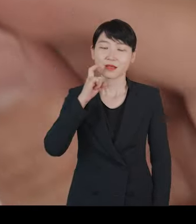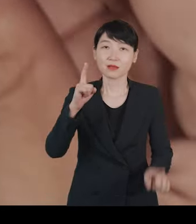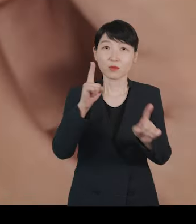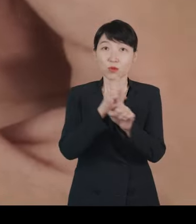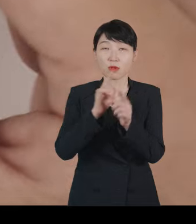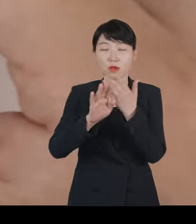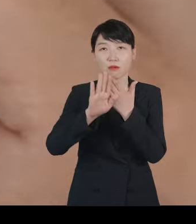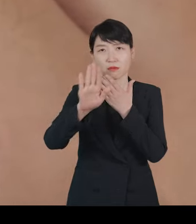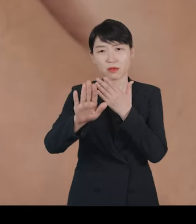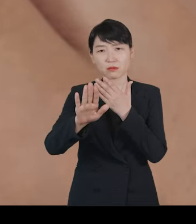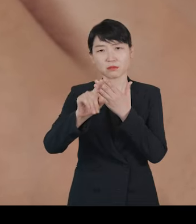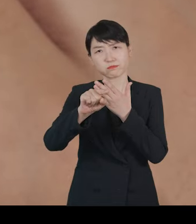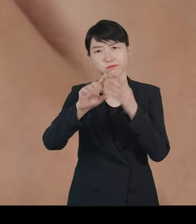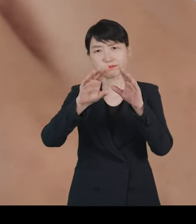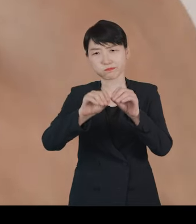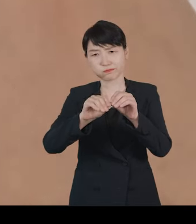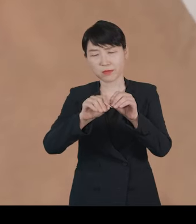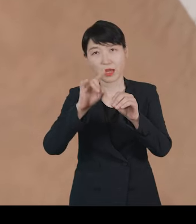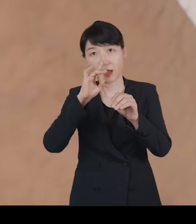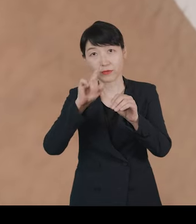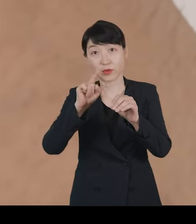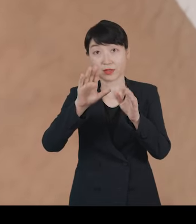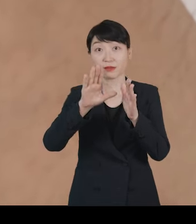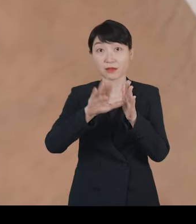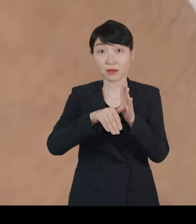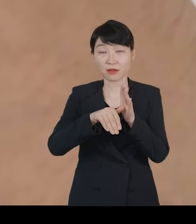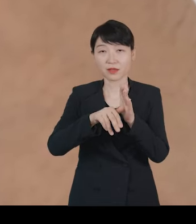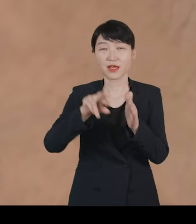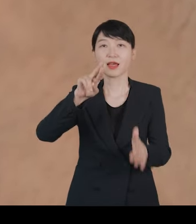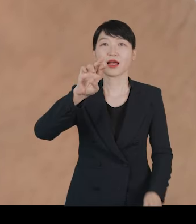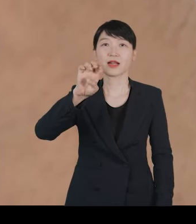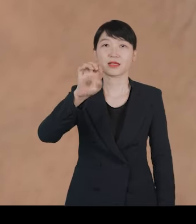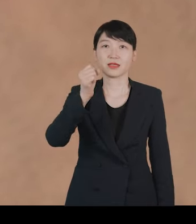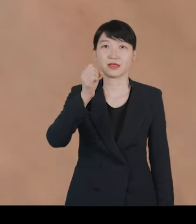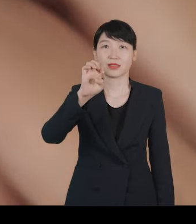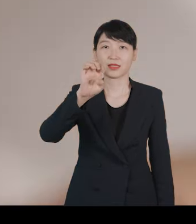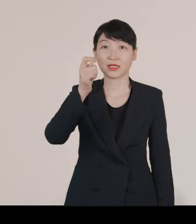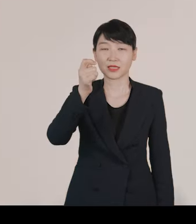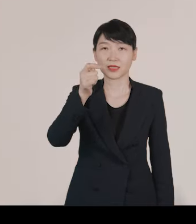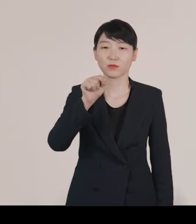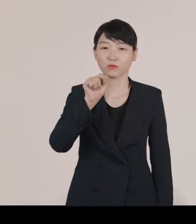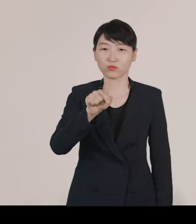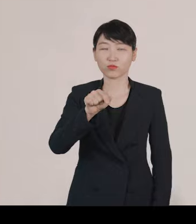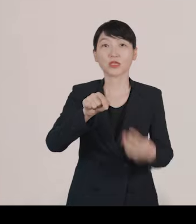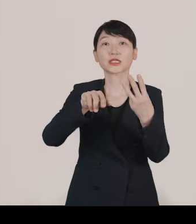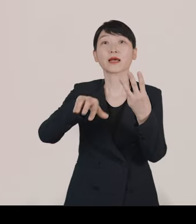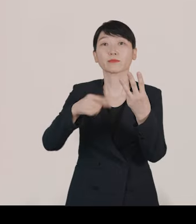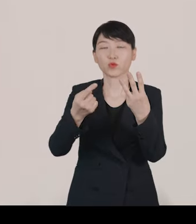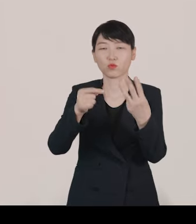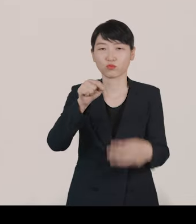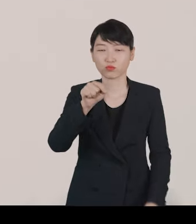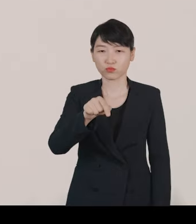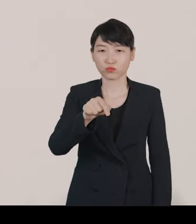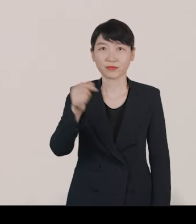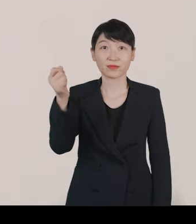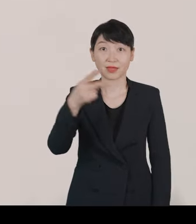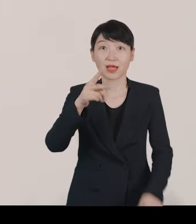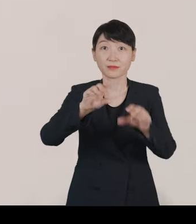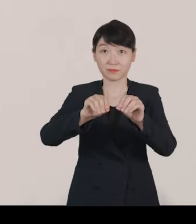배터리를 교체하고 난 이후에도 기기가 작동되지 않을 경우 리셋 버튼을 3초간 눌러 센서의